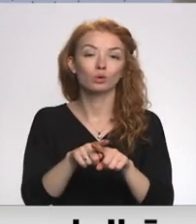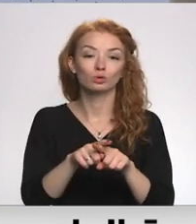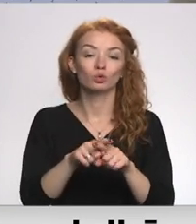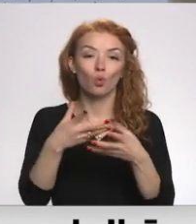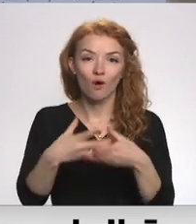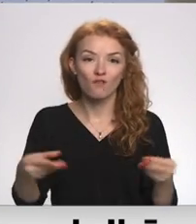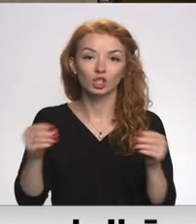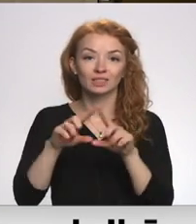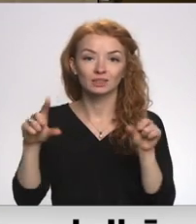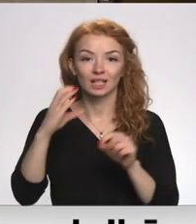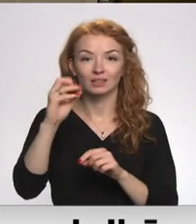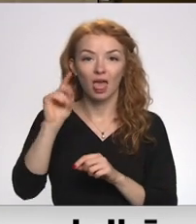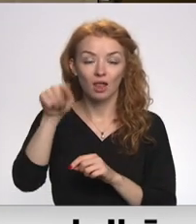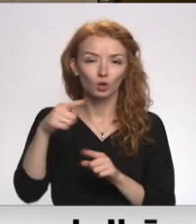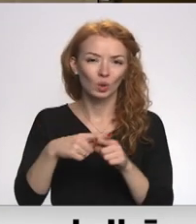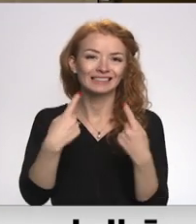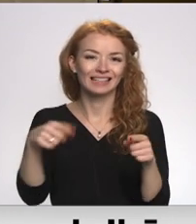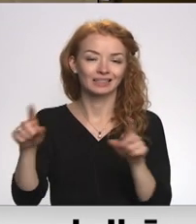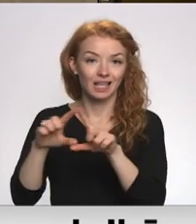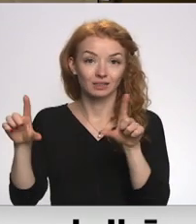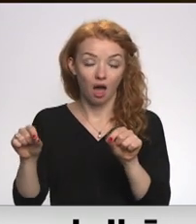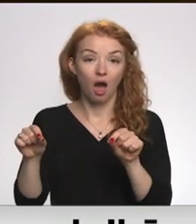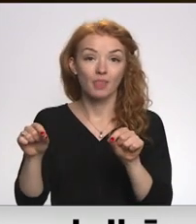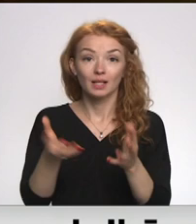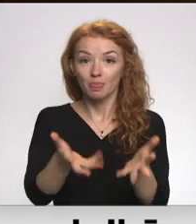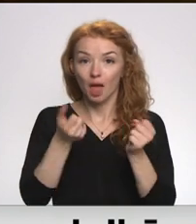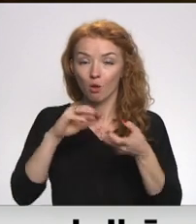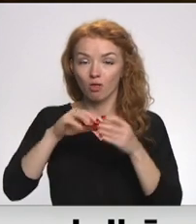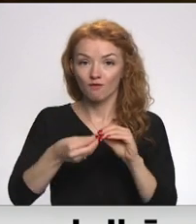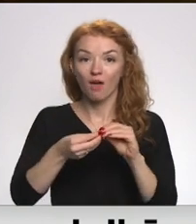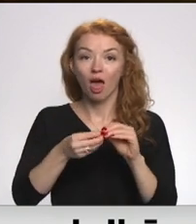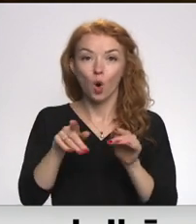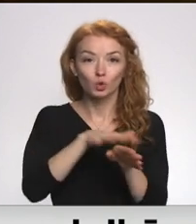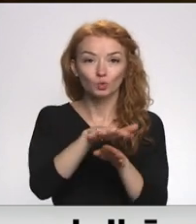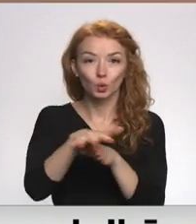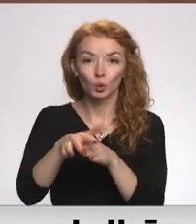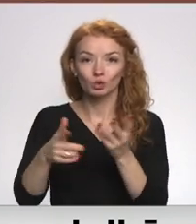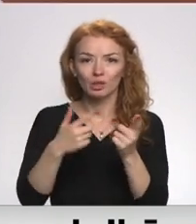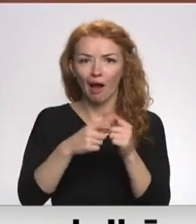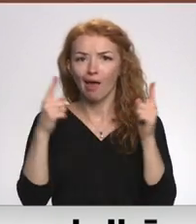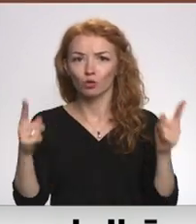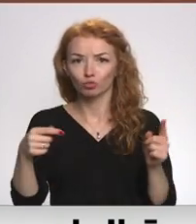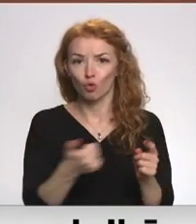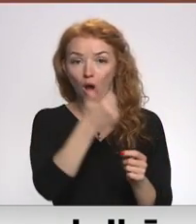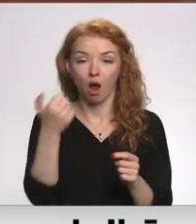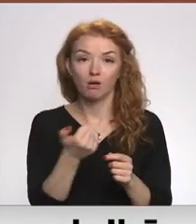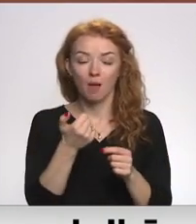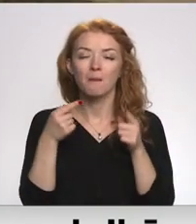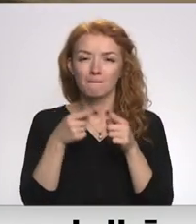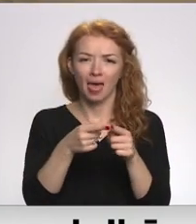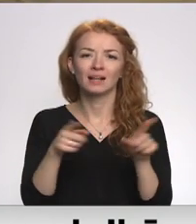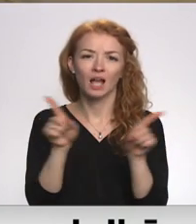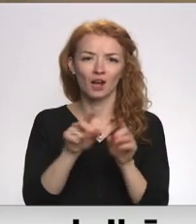novēršanas institūcija CERT un vēl citi. Eksperti norāda, ka ņemot vērā uzbrukumu intensitāti šajā gadā, iespējams mērķis varētu